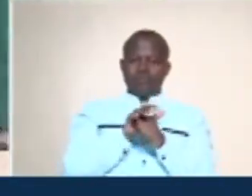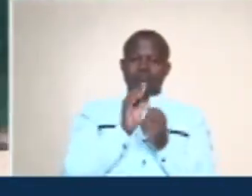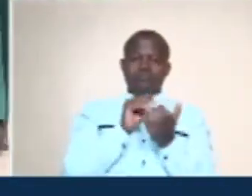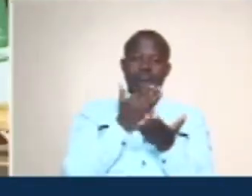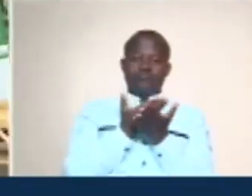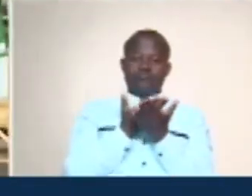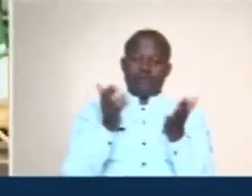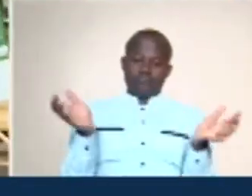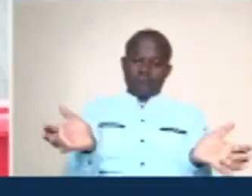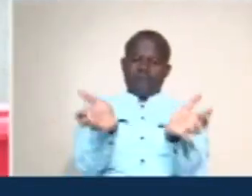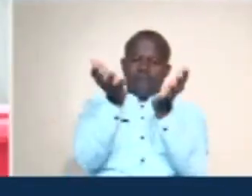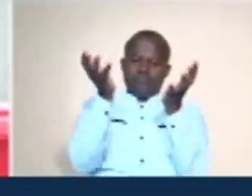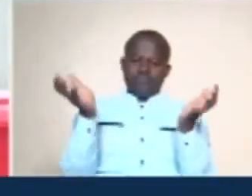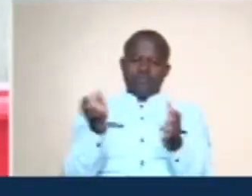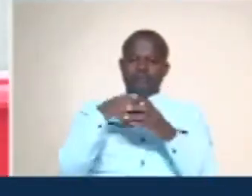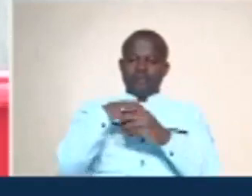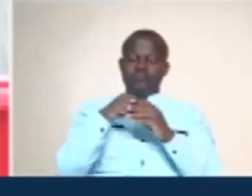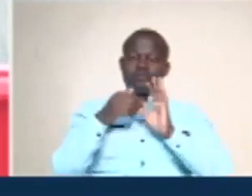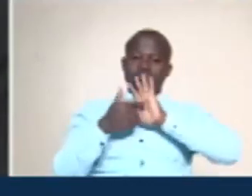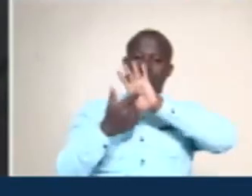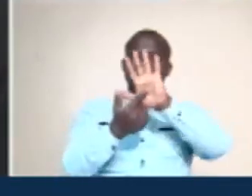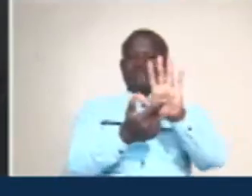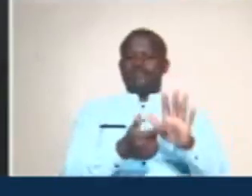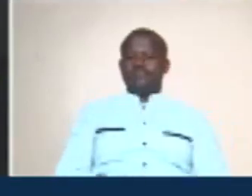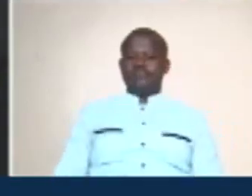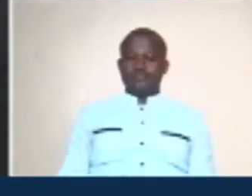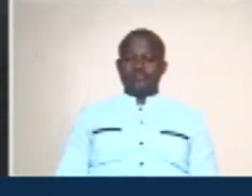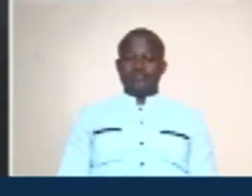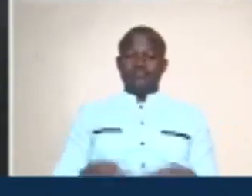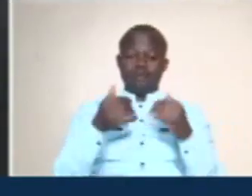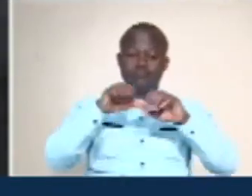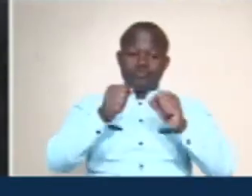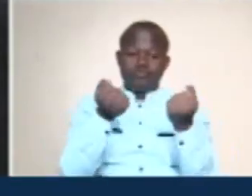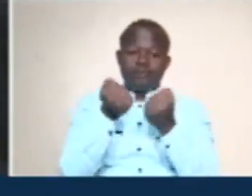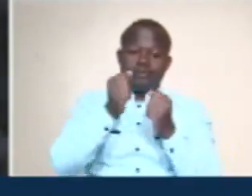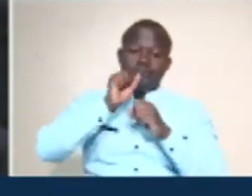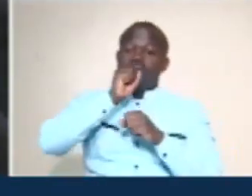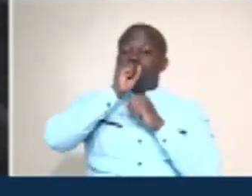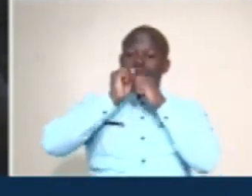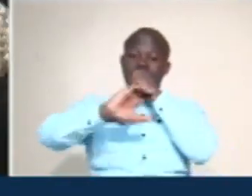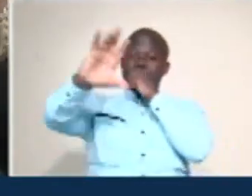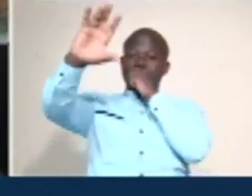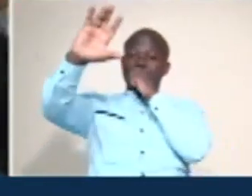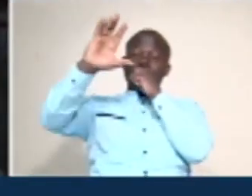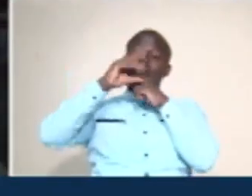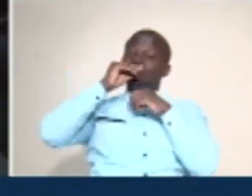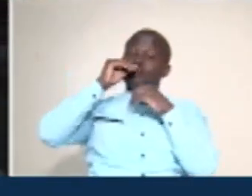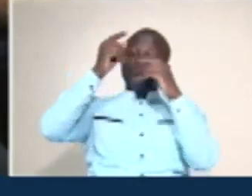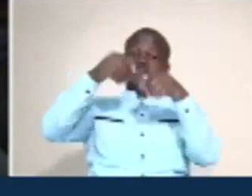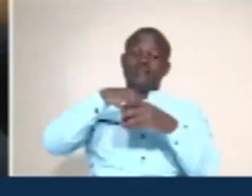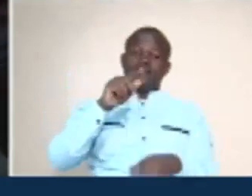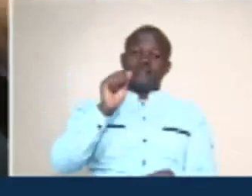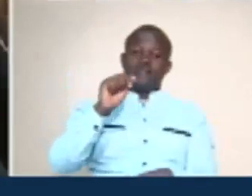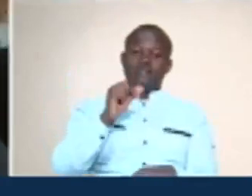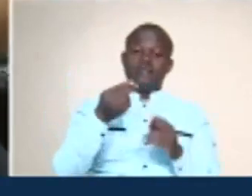ko hakorwa ubukangurambaga mu kurimenyekanisha. Uzi nkufasha ikimodoka kiriho mikoro nini cyane ukayihera ngagenda ivuga ikagera ka gituma